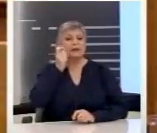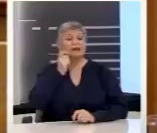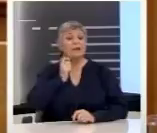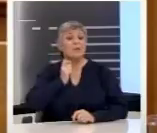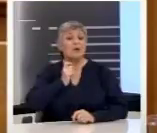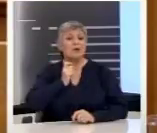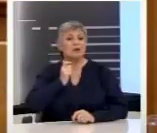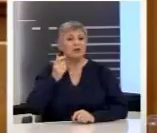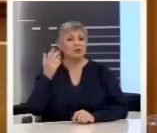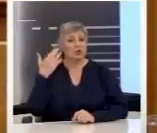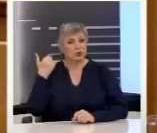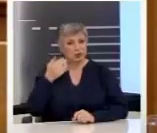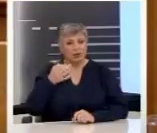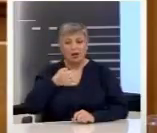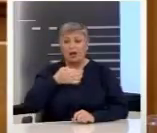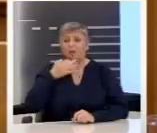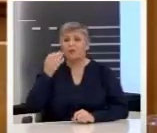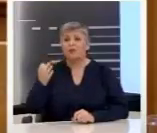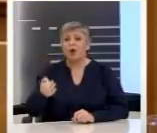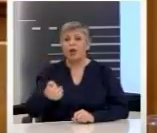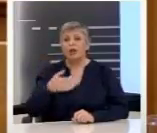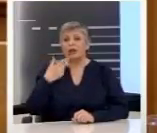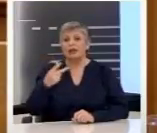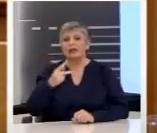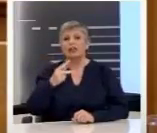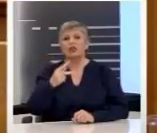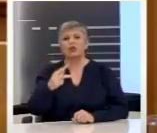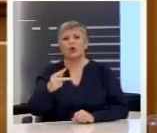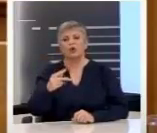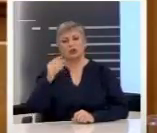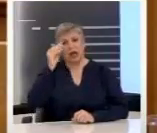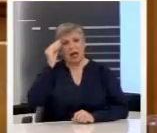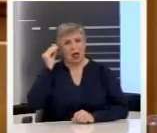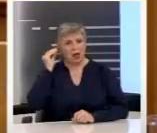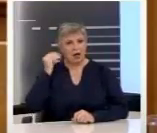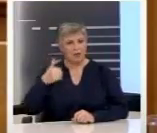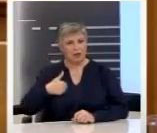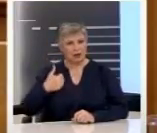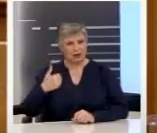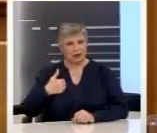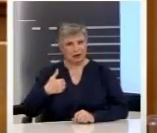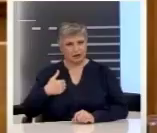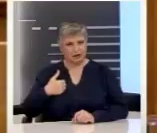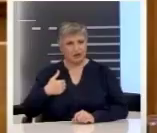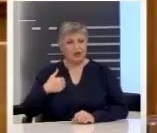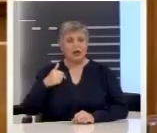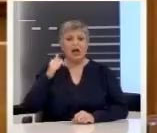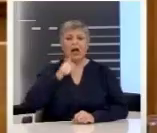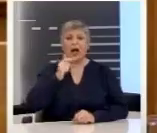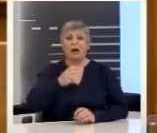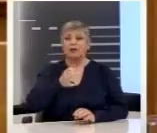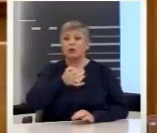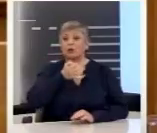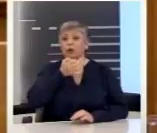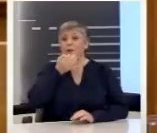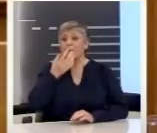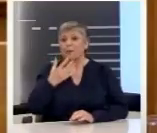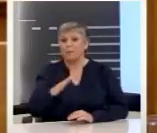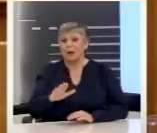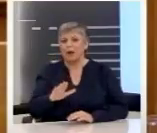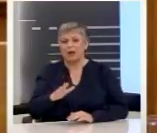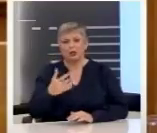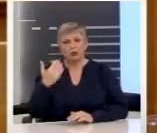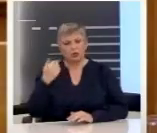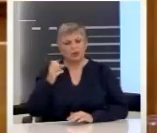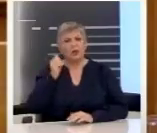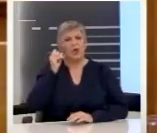Τζάμπα μάγκας ήταν ο ορισμός του Κώστα Σιμίτη στον Κώστα Καραμαλή.